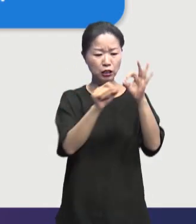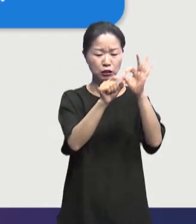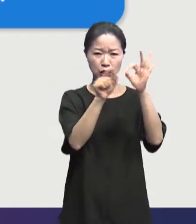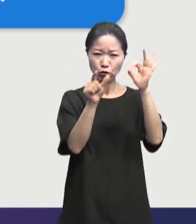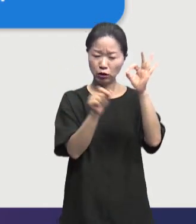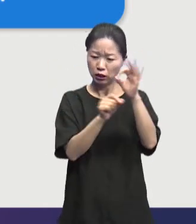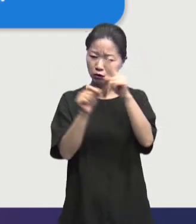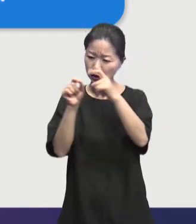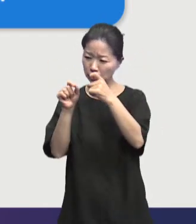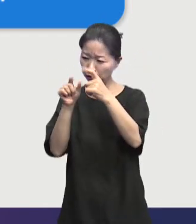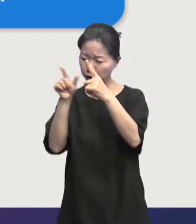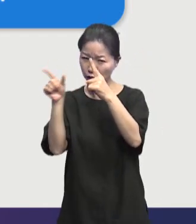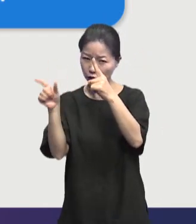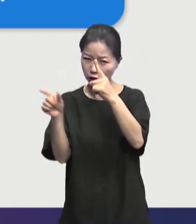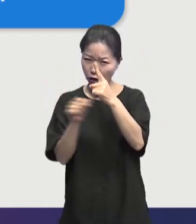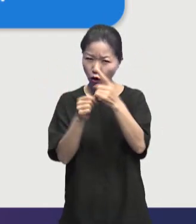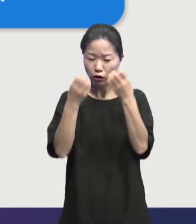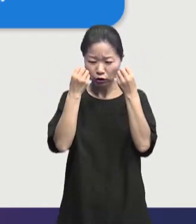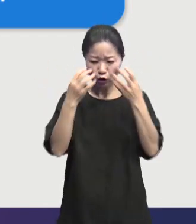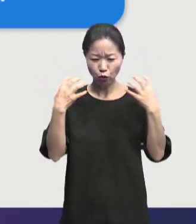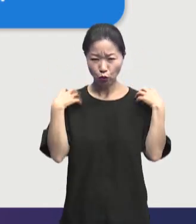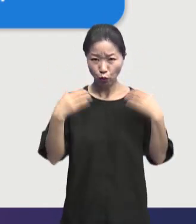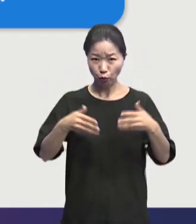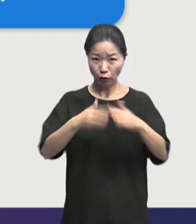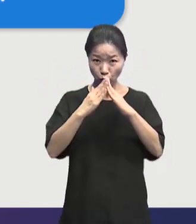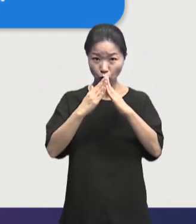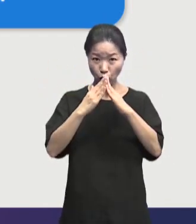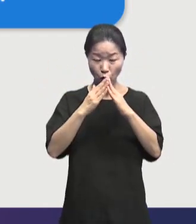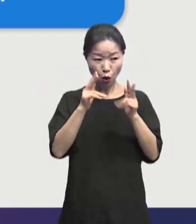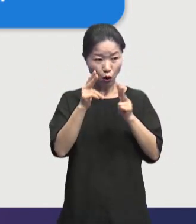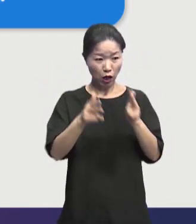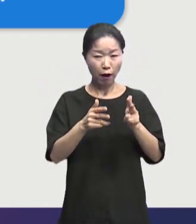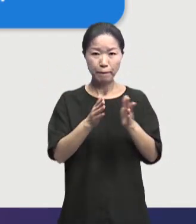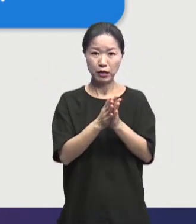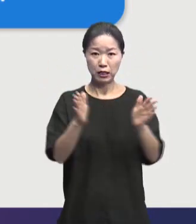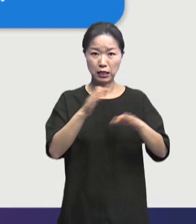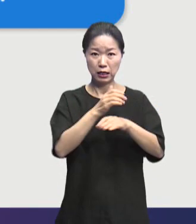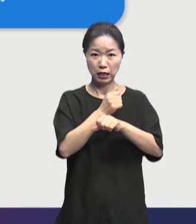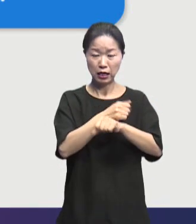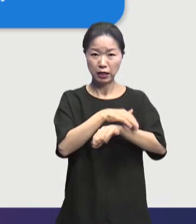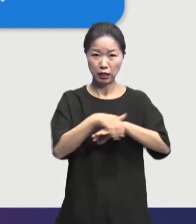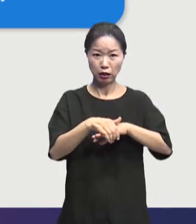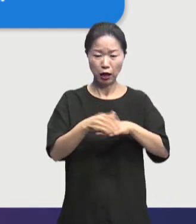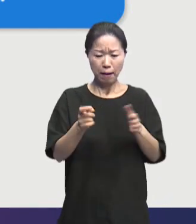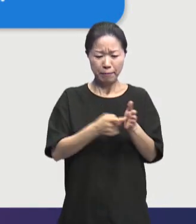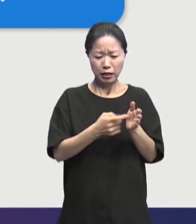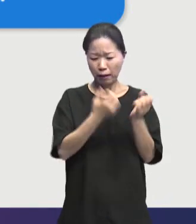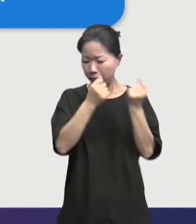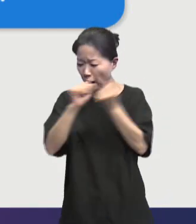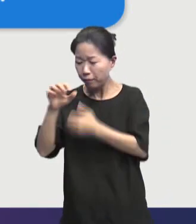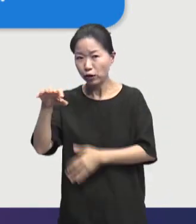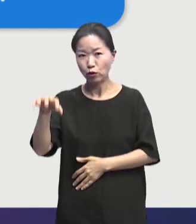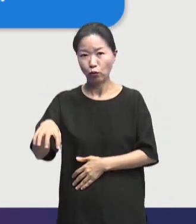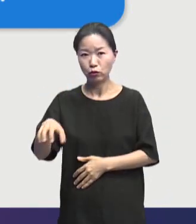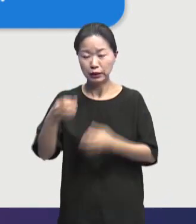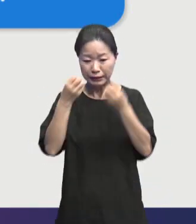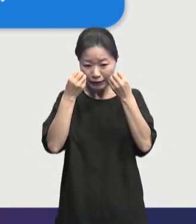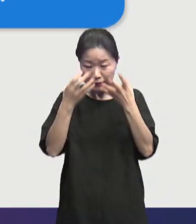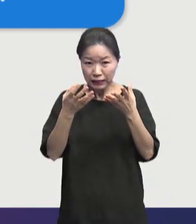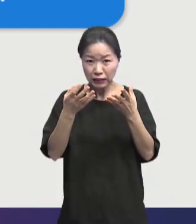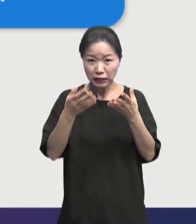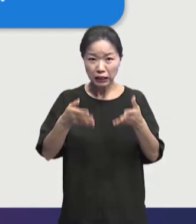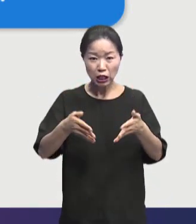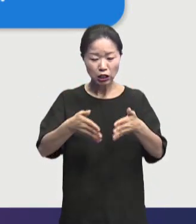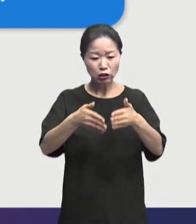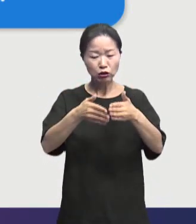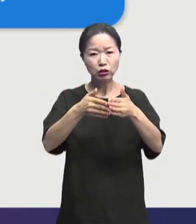중 신청사 건립공사를 발주할 예정이라며 조건부 사항 중 하나인 비상대피시설은 신청사 인근에